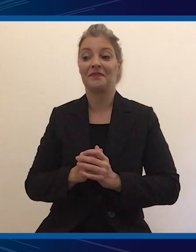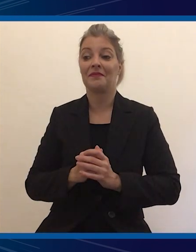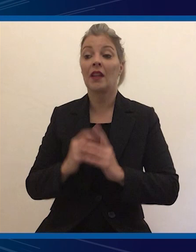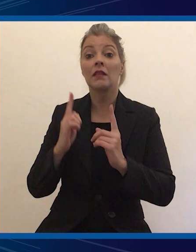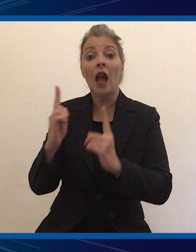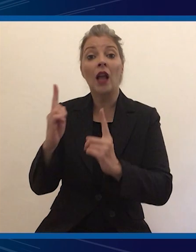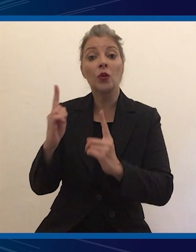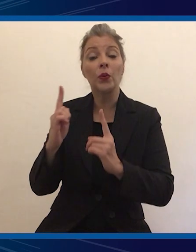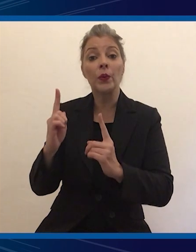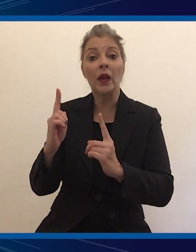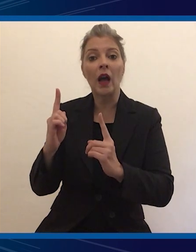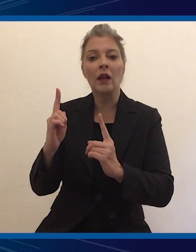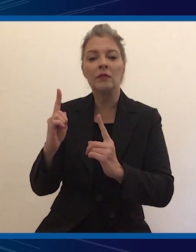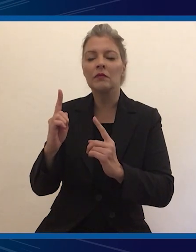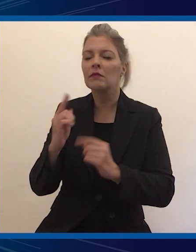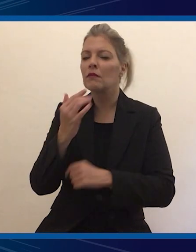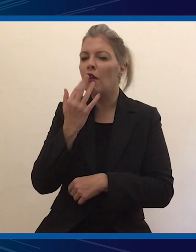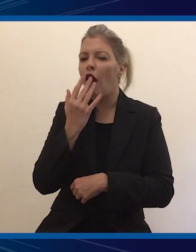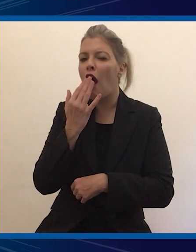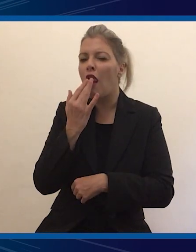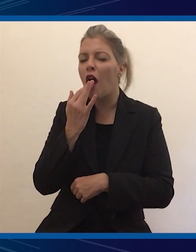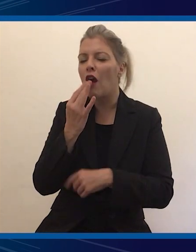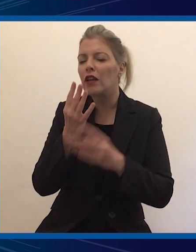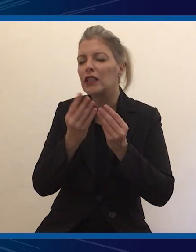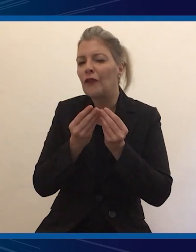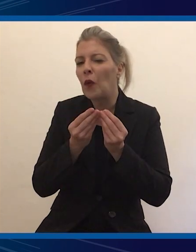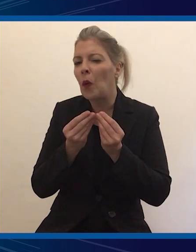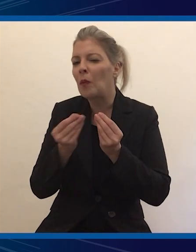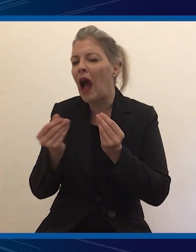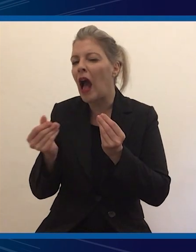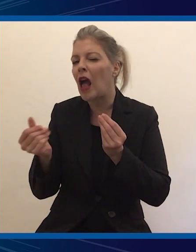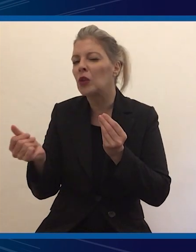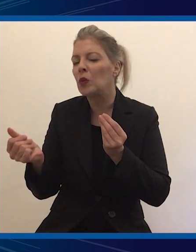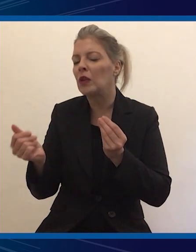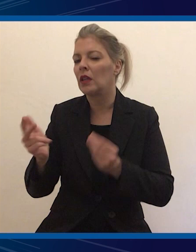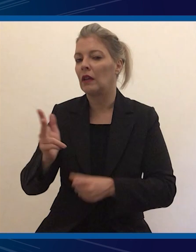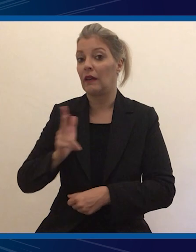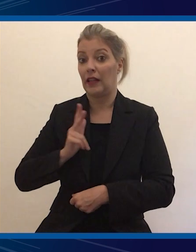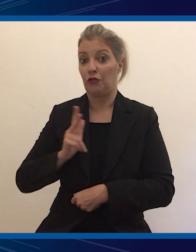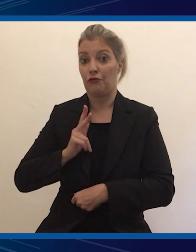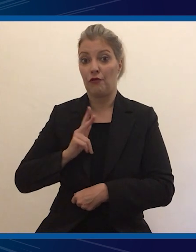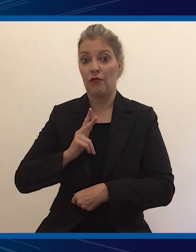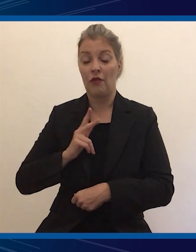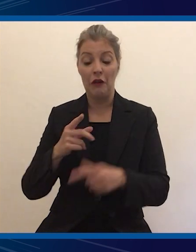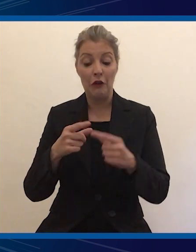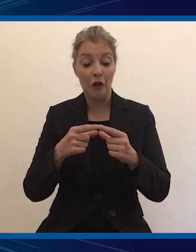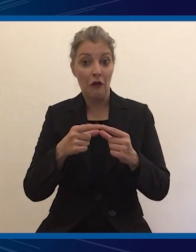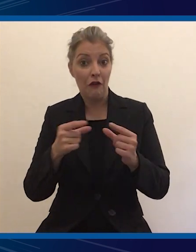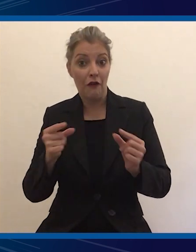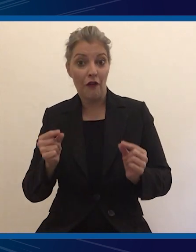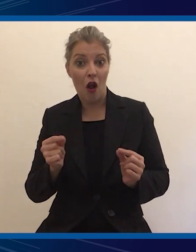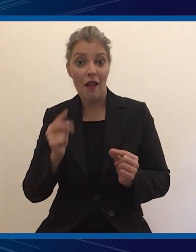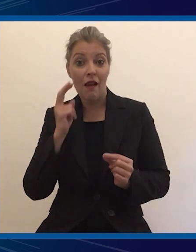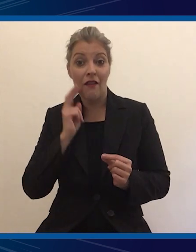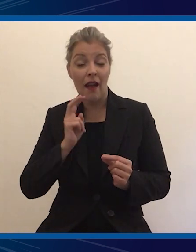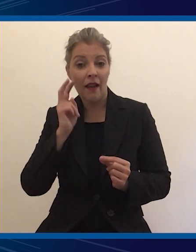La natura è uno scrigno di colori. Il verde di una foglia racchiude mille sfumature di giallo e blu.